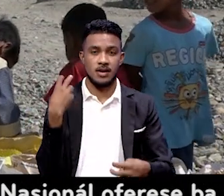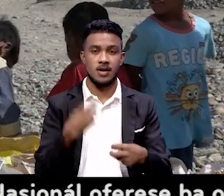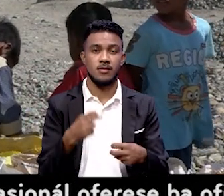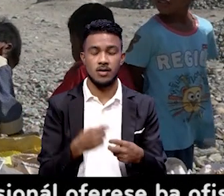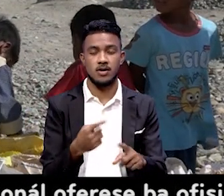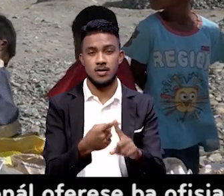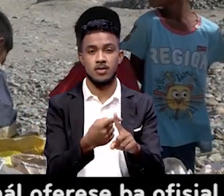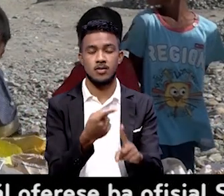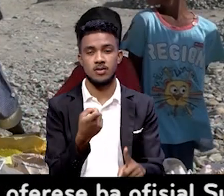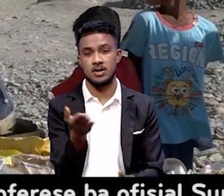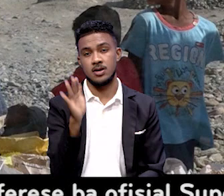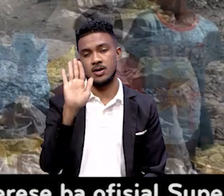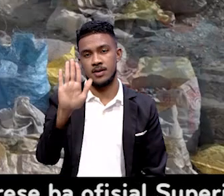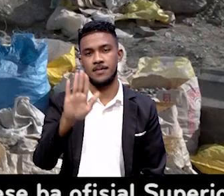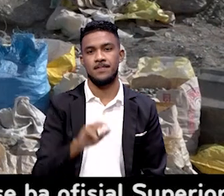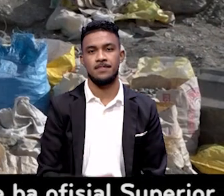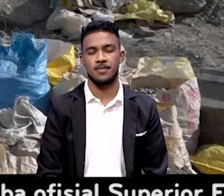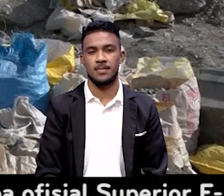usinia.